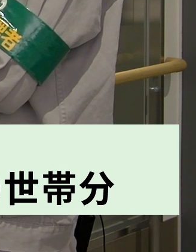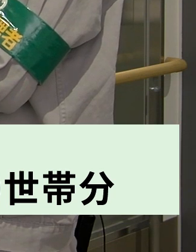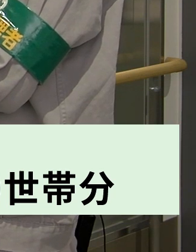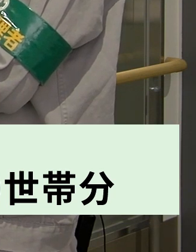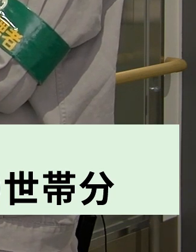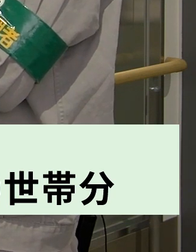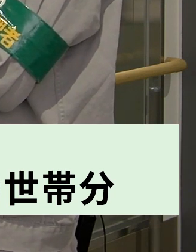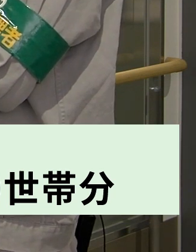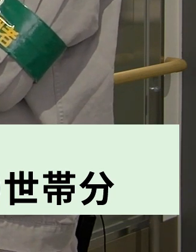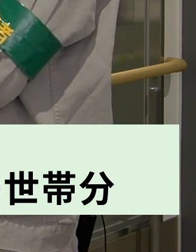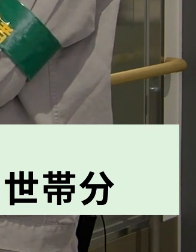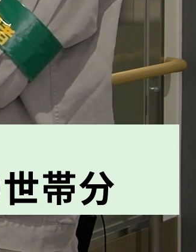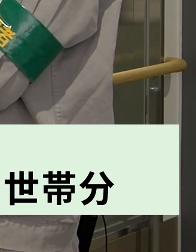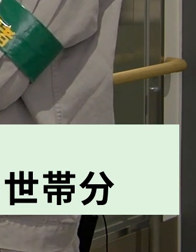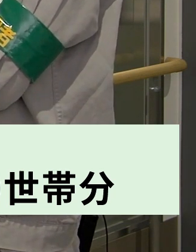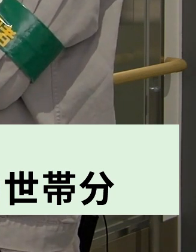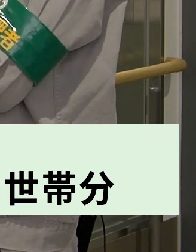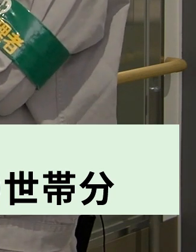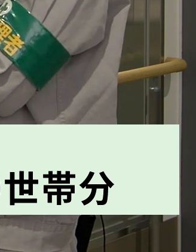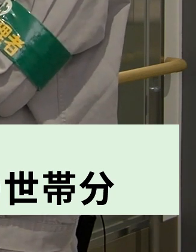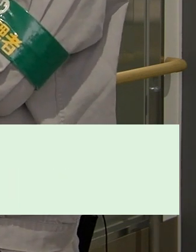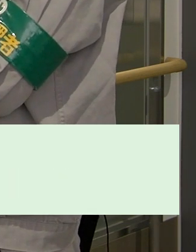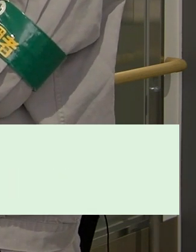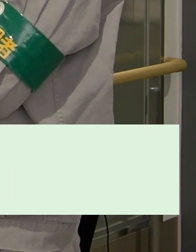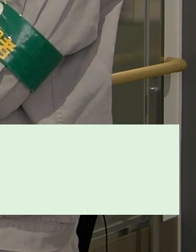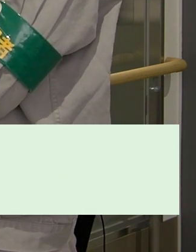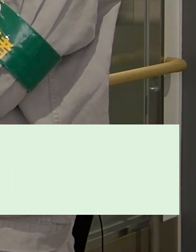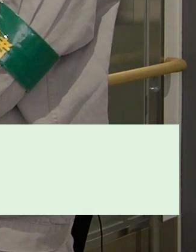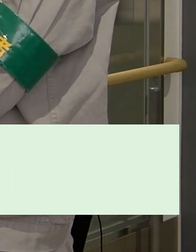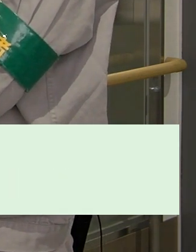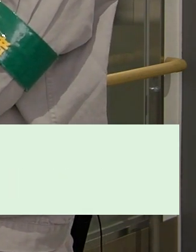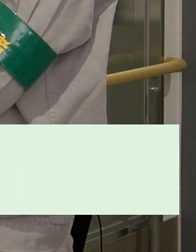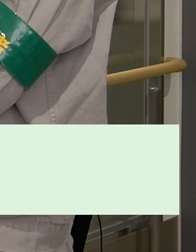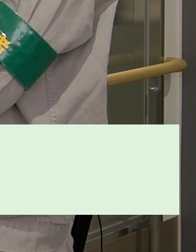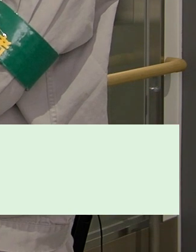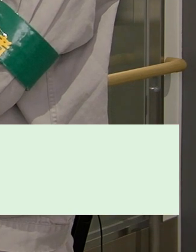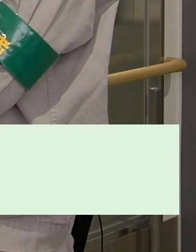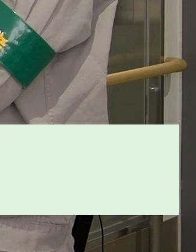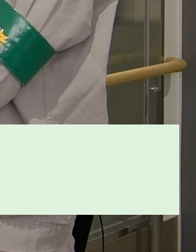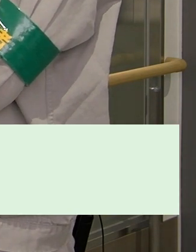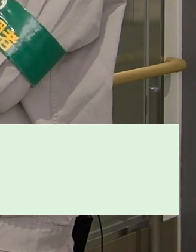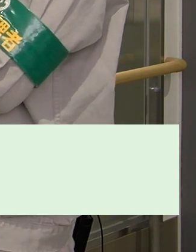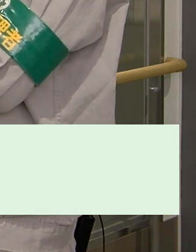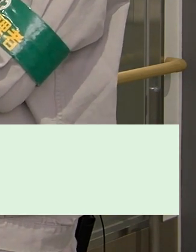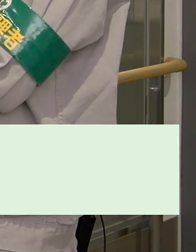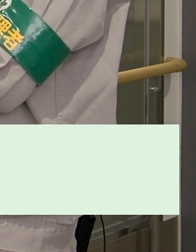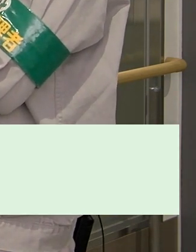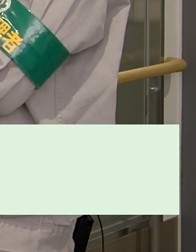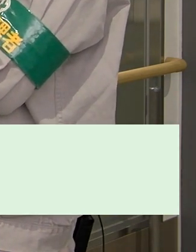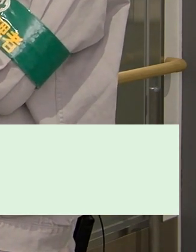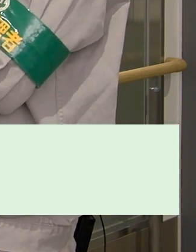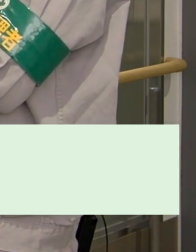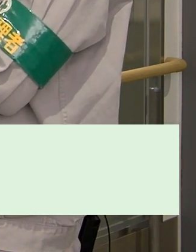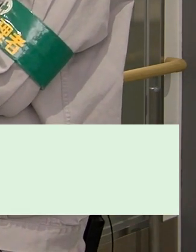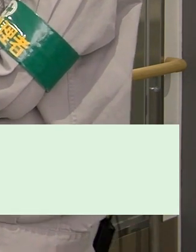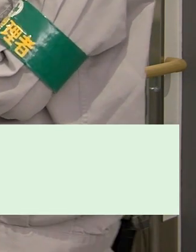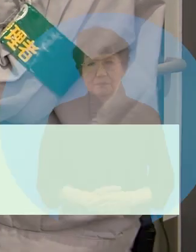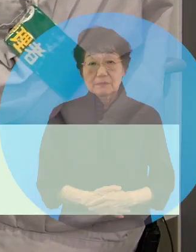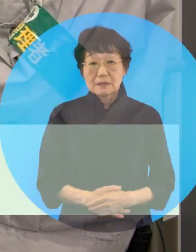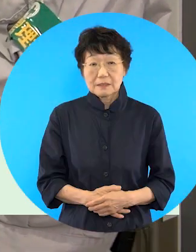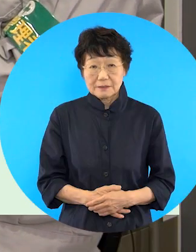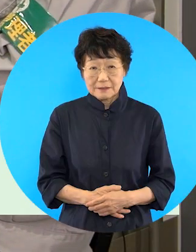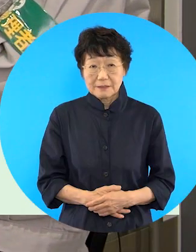ね。 はい、じゃあ正解は実は3番の約4万5000世帯分です。 そうですか。 は